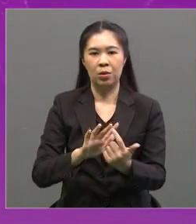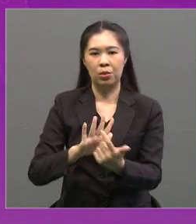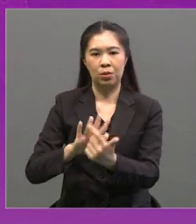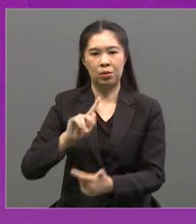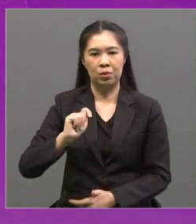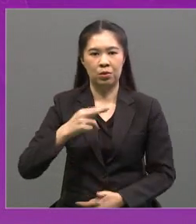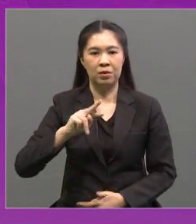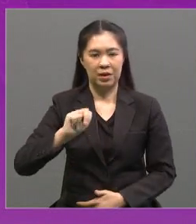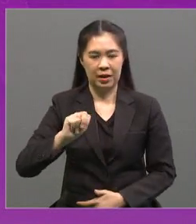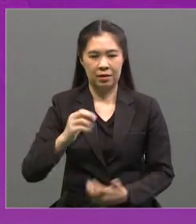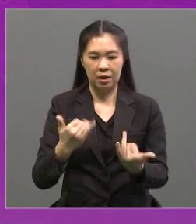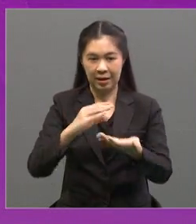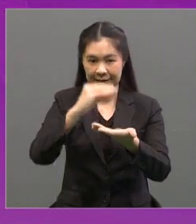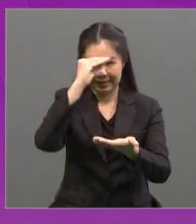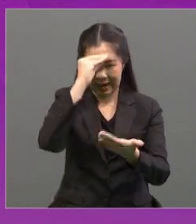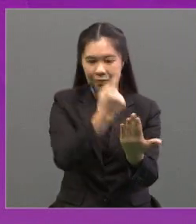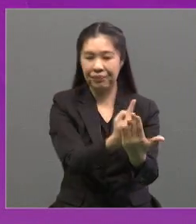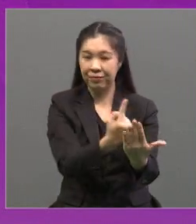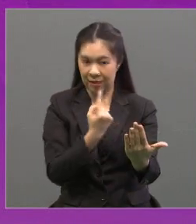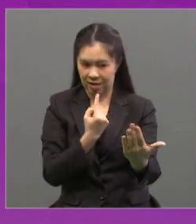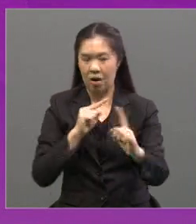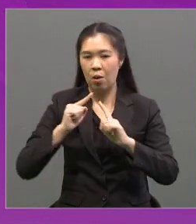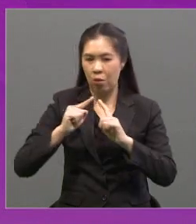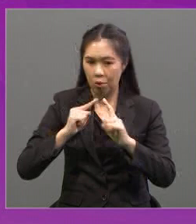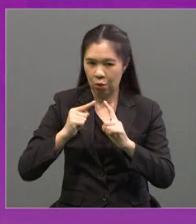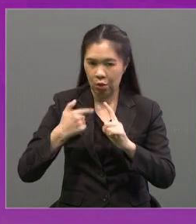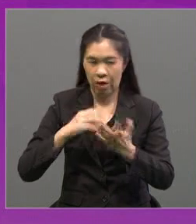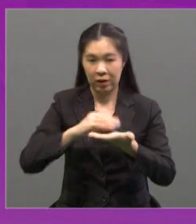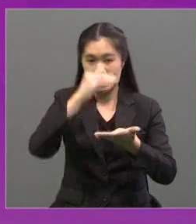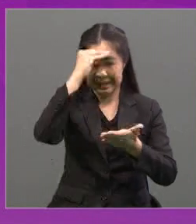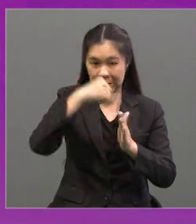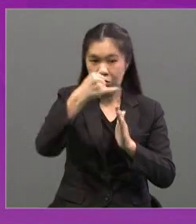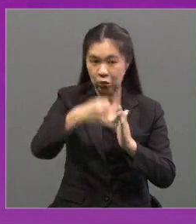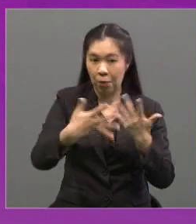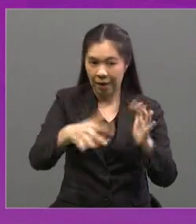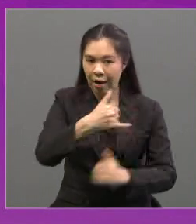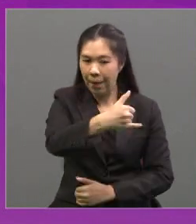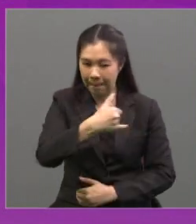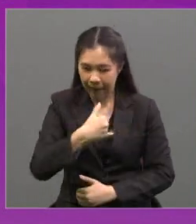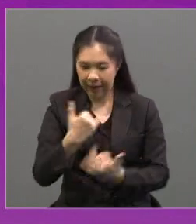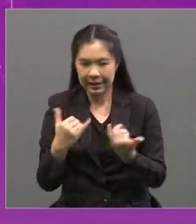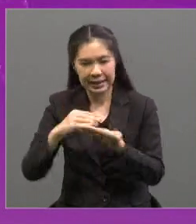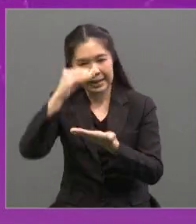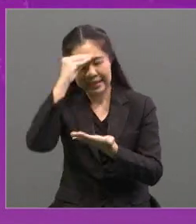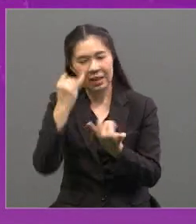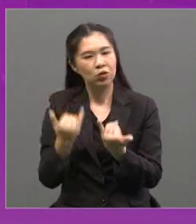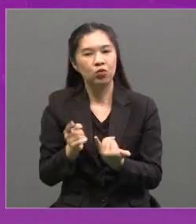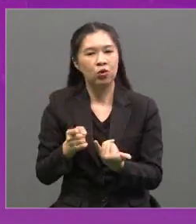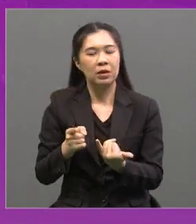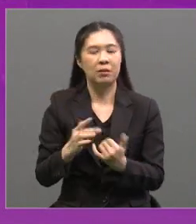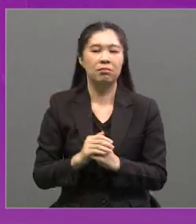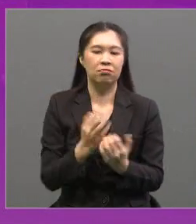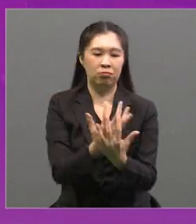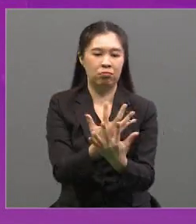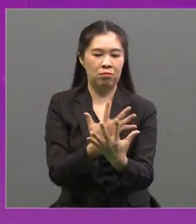ได้เชิญตัวแทนนักศึกษาเข้าร่วมพูดคุยด้วยทำให้ทั้งศิษย์เก่าศิษย์ปัจจุบันกว่าร้อยคนทีเดียวเองเนี่ยนะครับเขาเลยมารวม